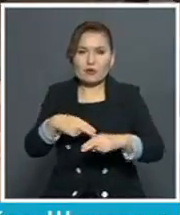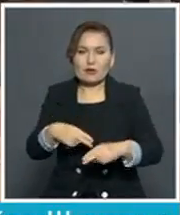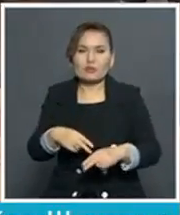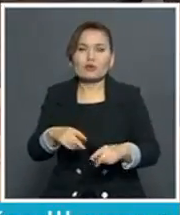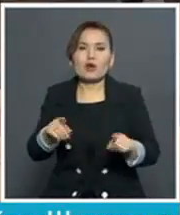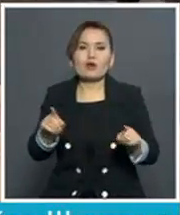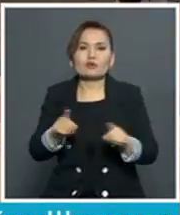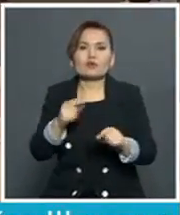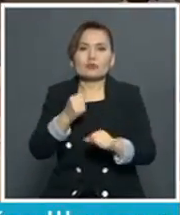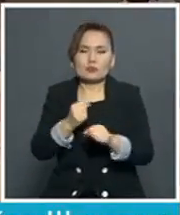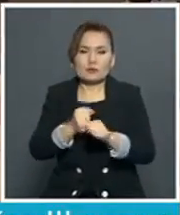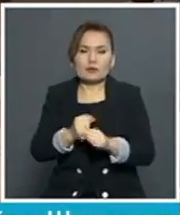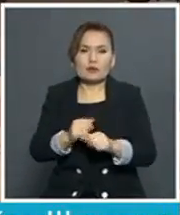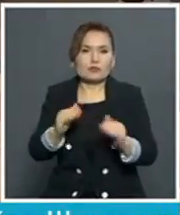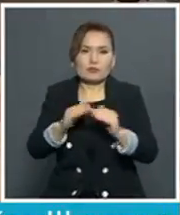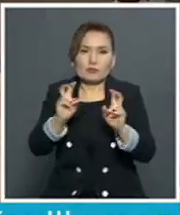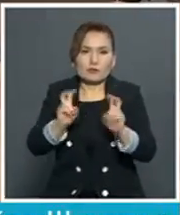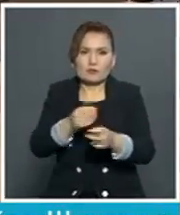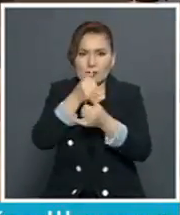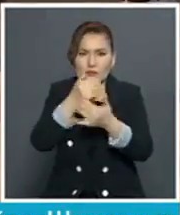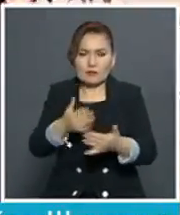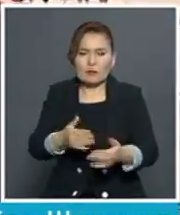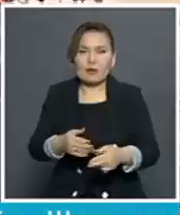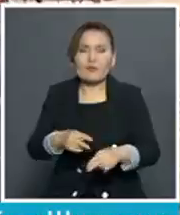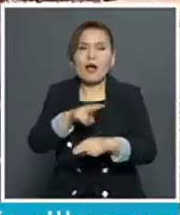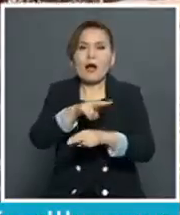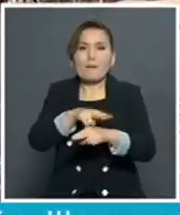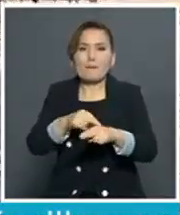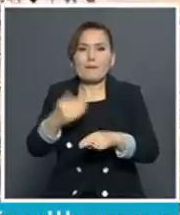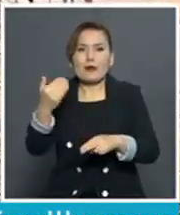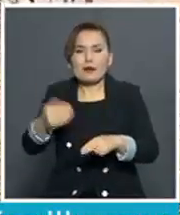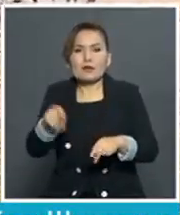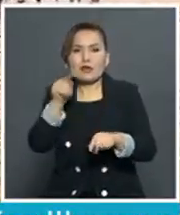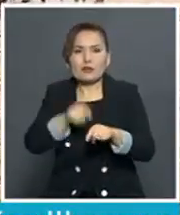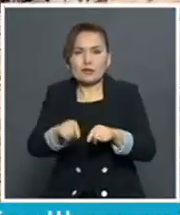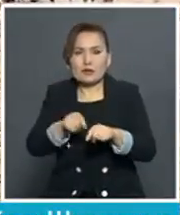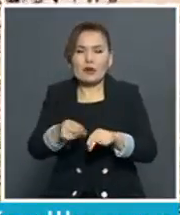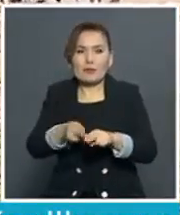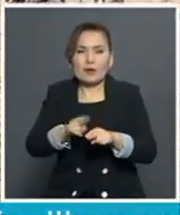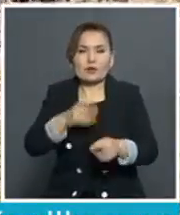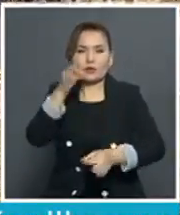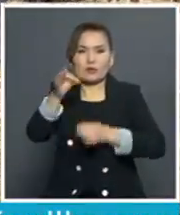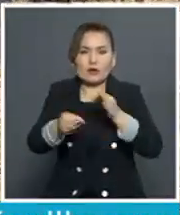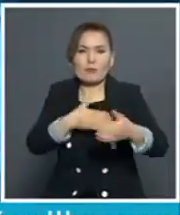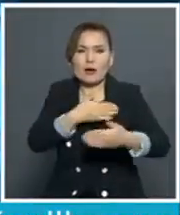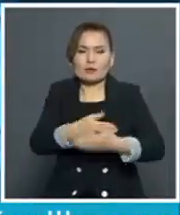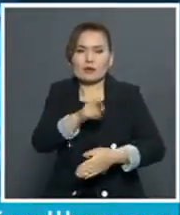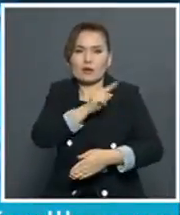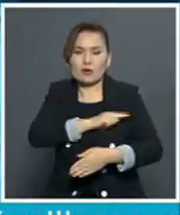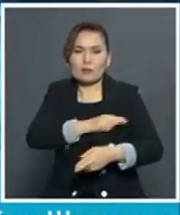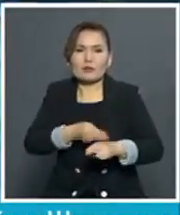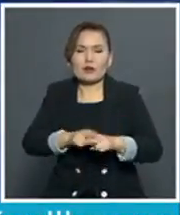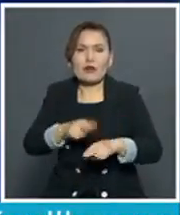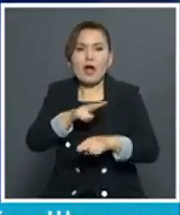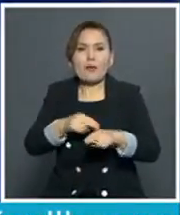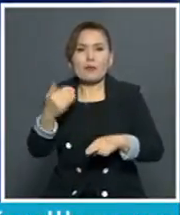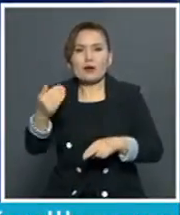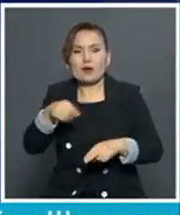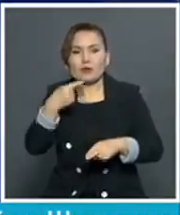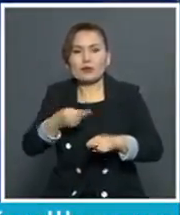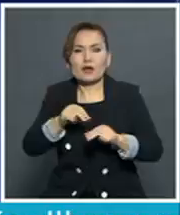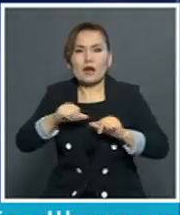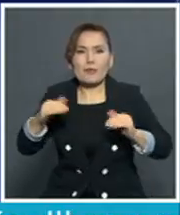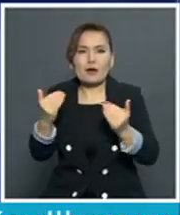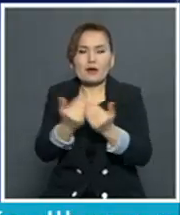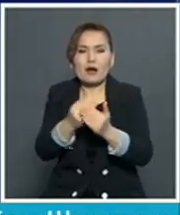айналайын. Ерсілі қарсылы жүргендер көп, ал қалалық полиция олардың бәрін тексеру үшін үзіліссіз жұмыс істеп жатыр. Олардың мәліметінше Елордада